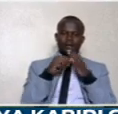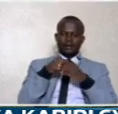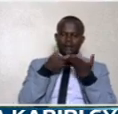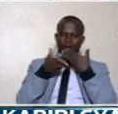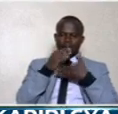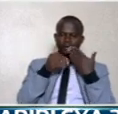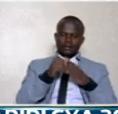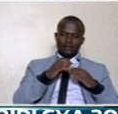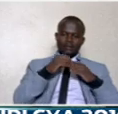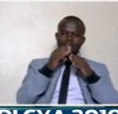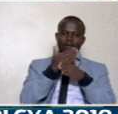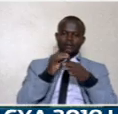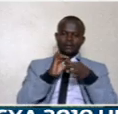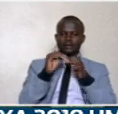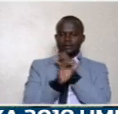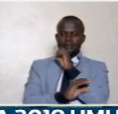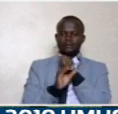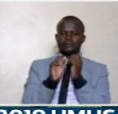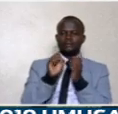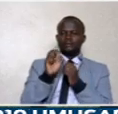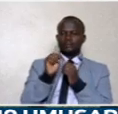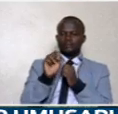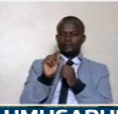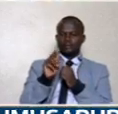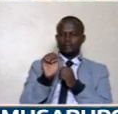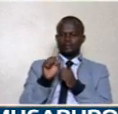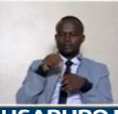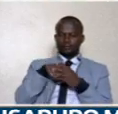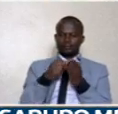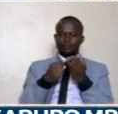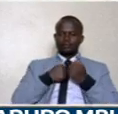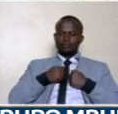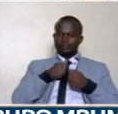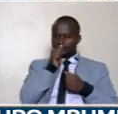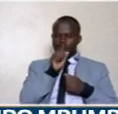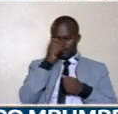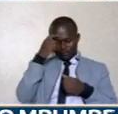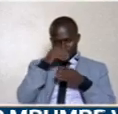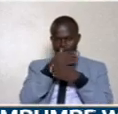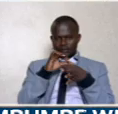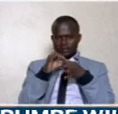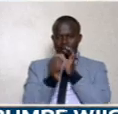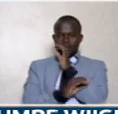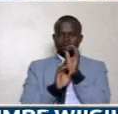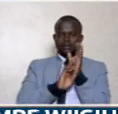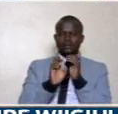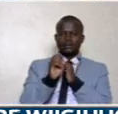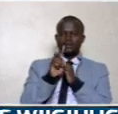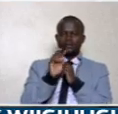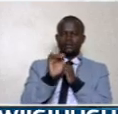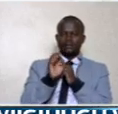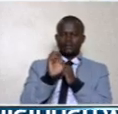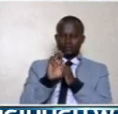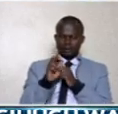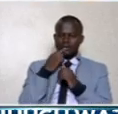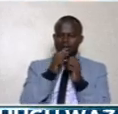biganiro zari ziyobowe na Minisitiri w'Ububanyi n'Amahanga Sam Kutesa, mu gihe ku ruhande rw'u Rwanda zari ziyobowe n'umunyamabanga wa Leta muri Minisiteri y'Ububanyi n'Amahanga Ambasaderi Olivier Nduhungirehe,